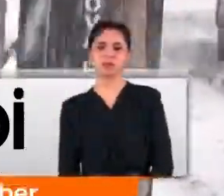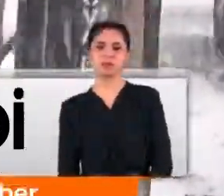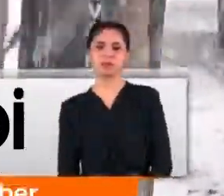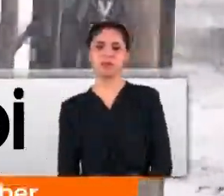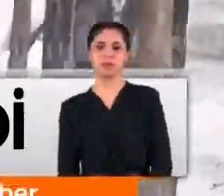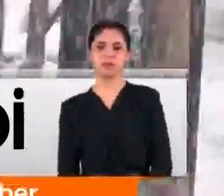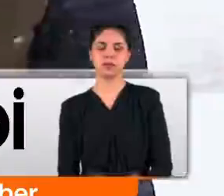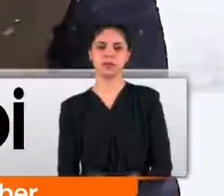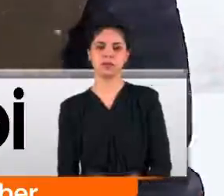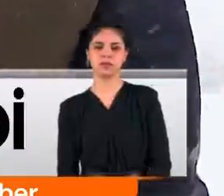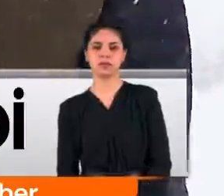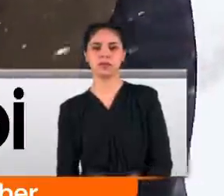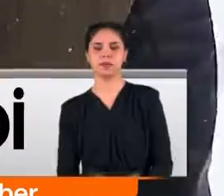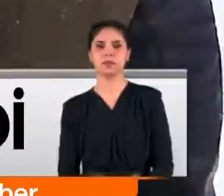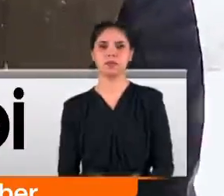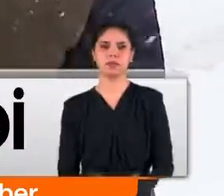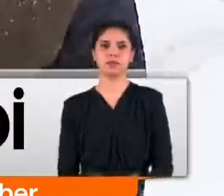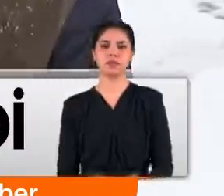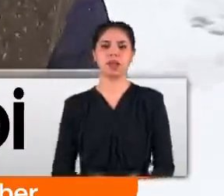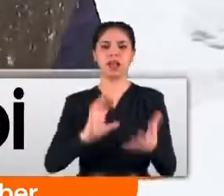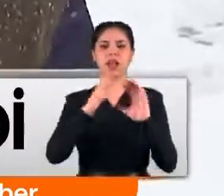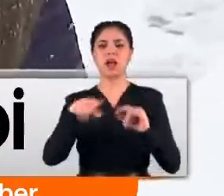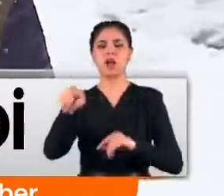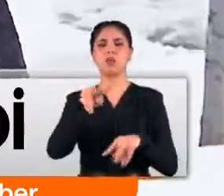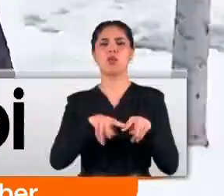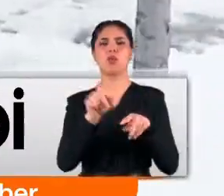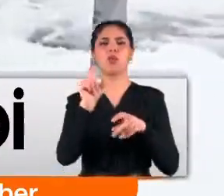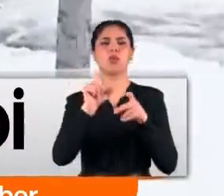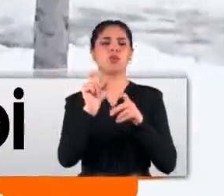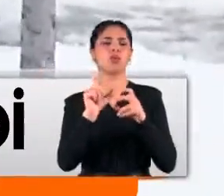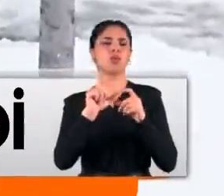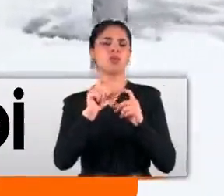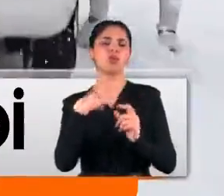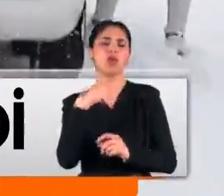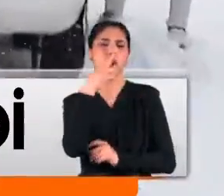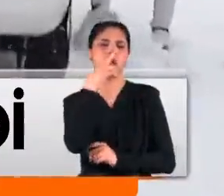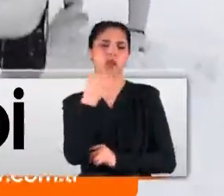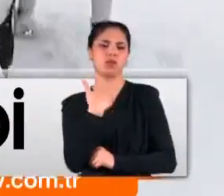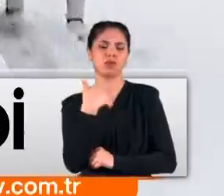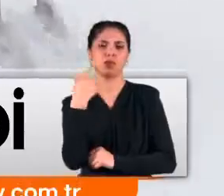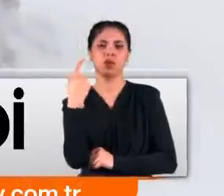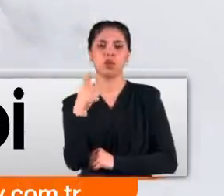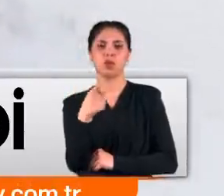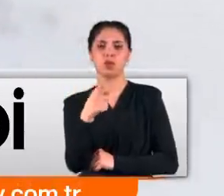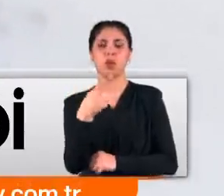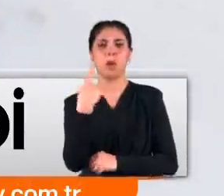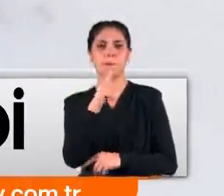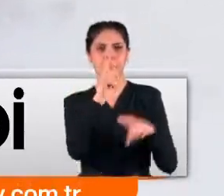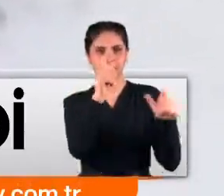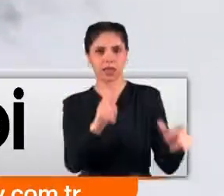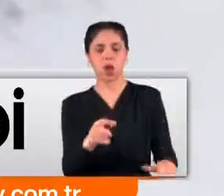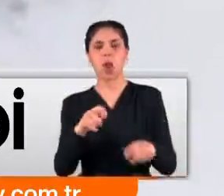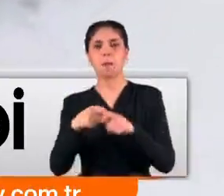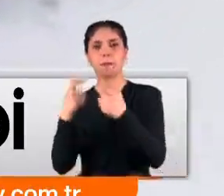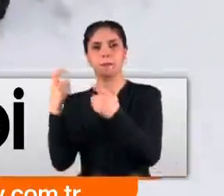Peki deyim olmuş. Karmış'la yüzleşmiş bir durumda hani. Alışkınız diyorsunuz. Tabii aynen. Muş, Bingöl, Bitlis. Bu bölgede